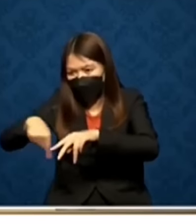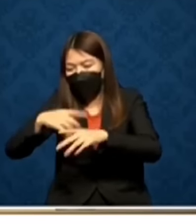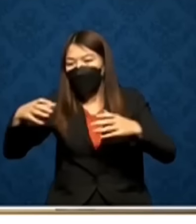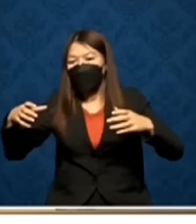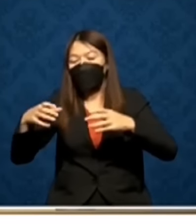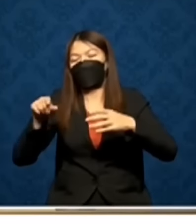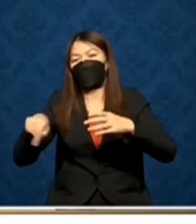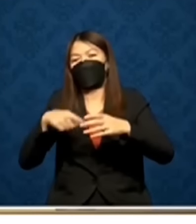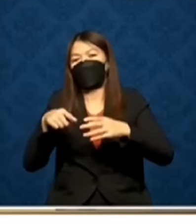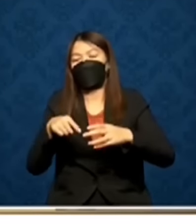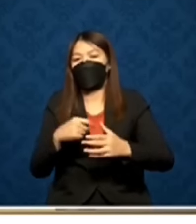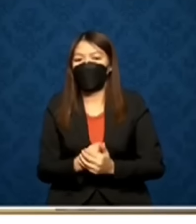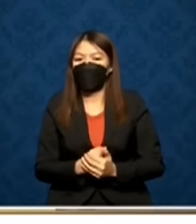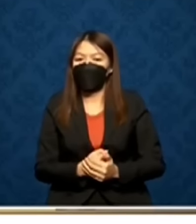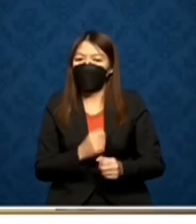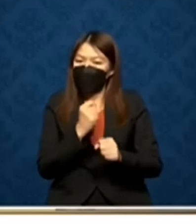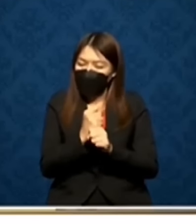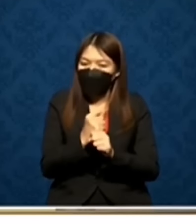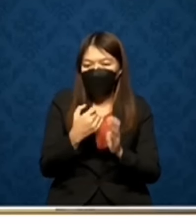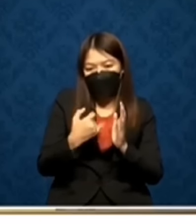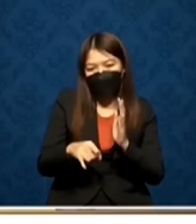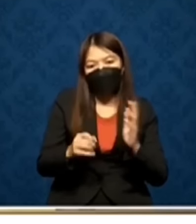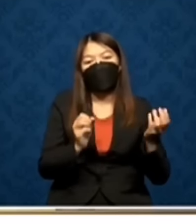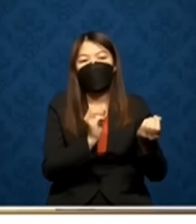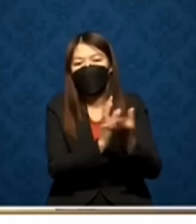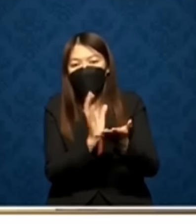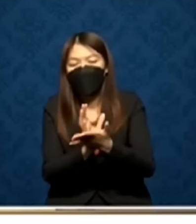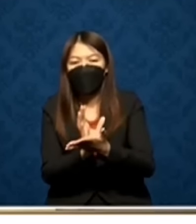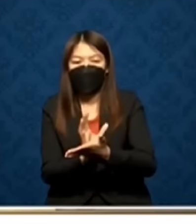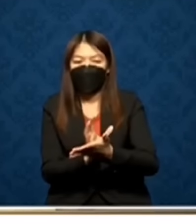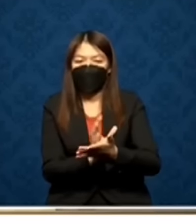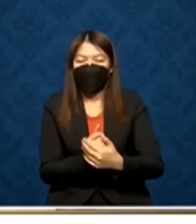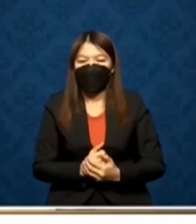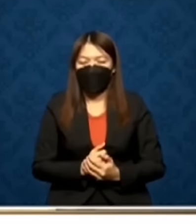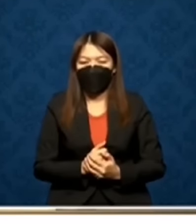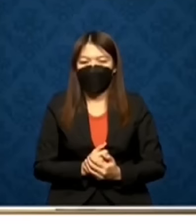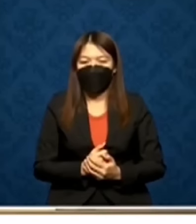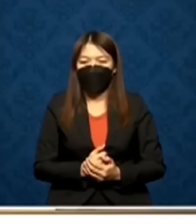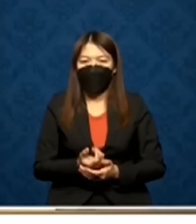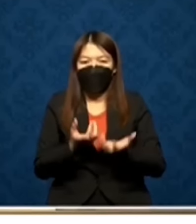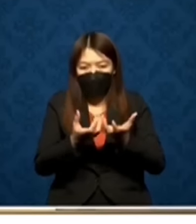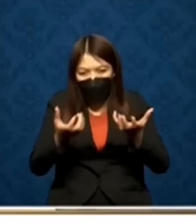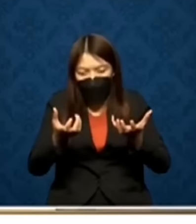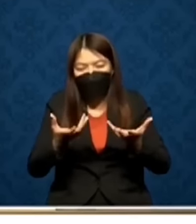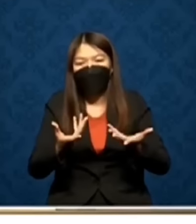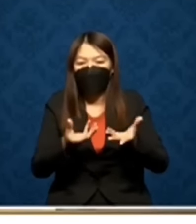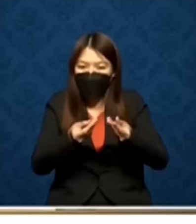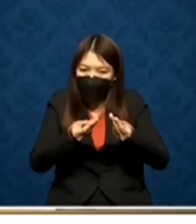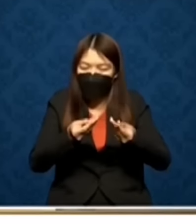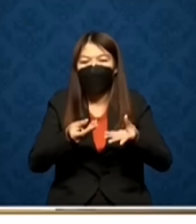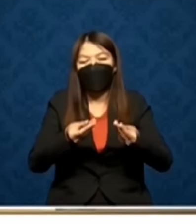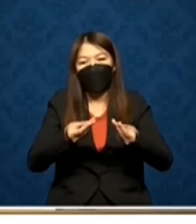รุกเป็นการละเมิดเป็นการแย่งชิงทรัพย์พยากรที่เป็น